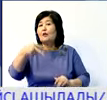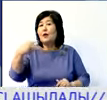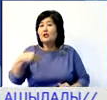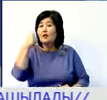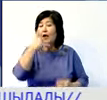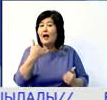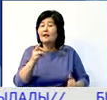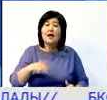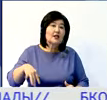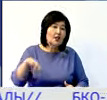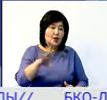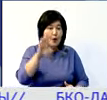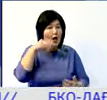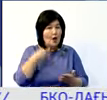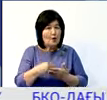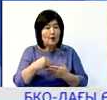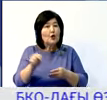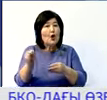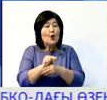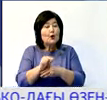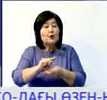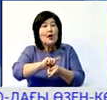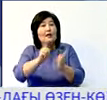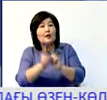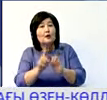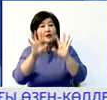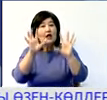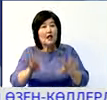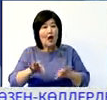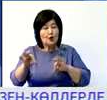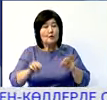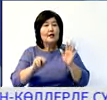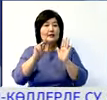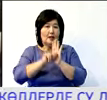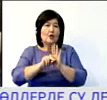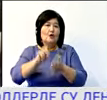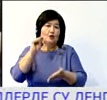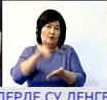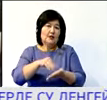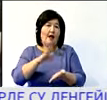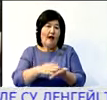2018-2020 жылдарға арналған республикалық бюджетке түзетулер енгізу жөніндегі заң жобасын жұмысқа алды.